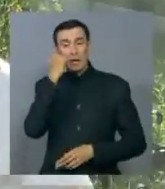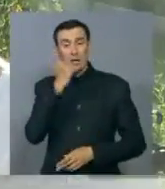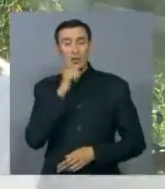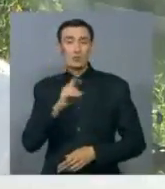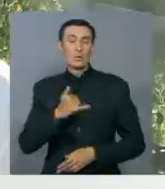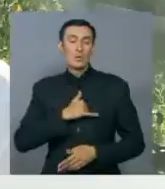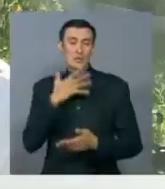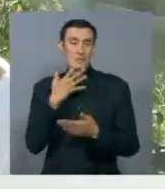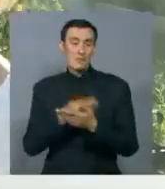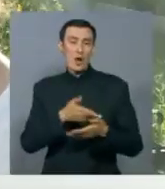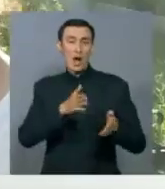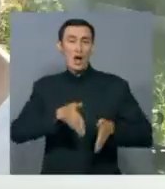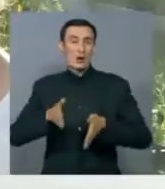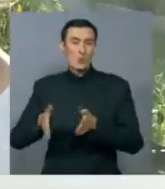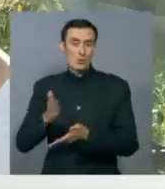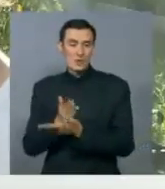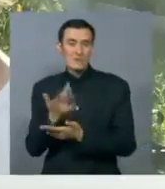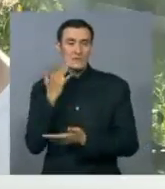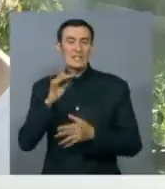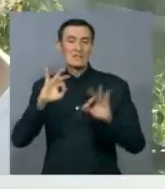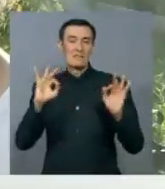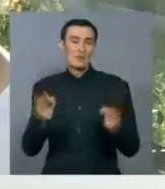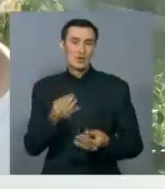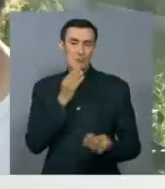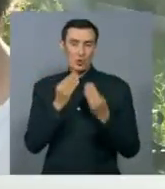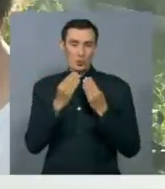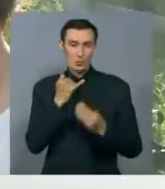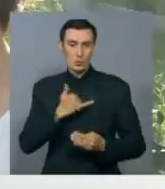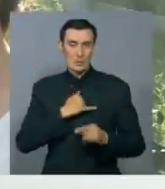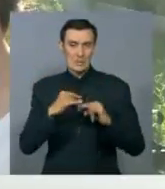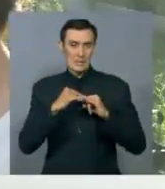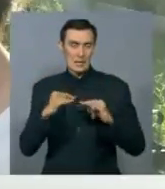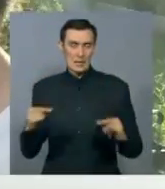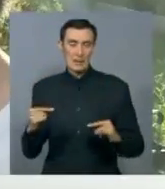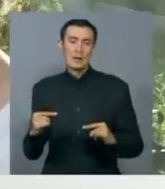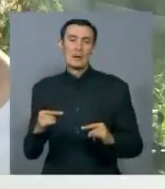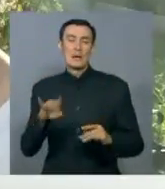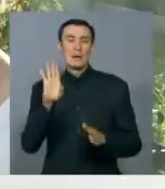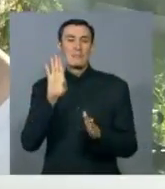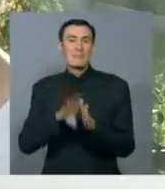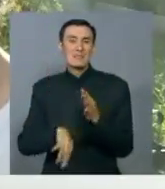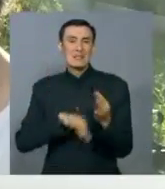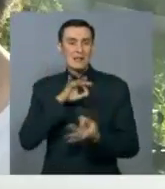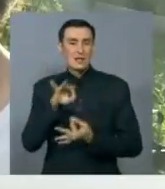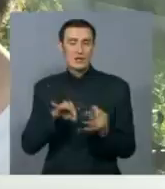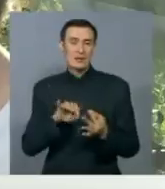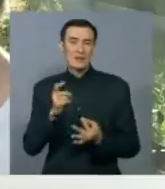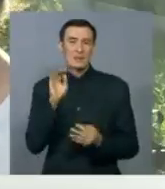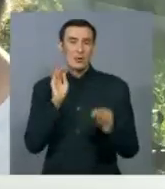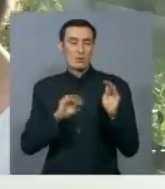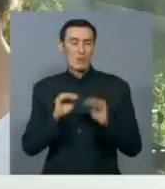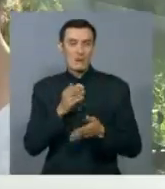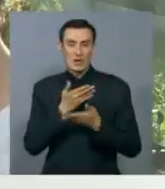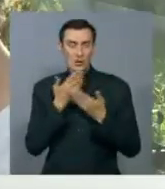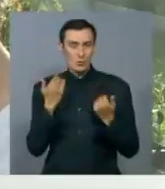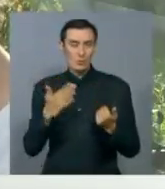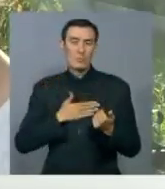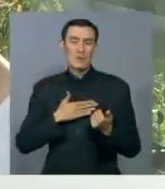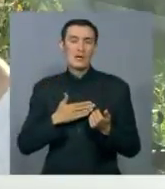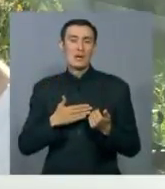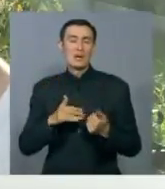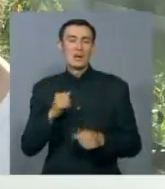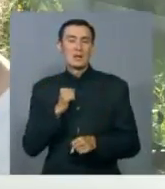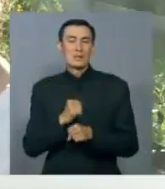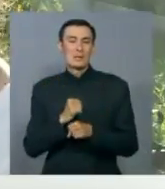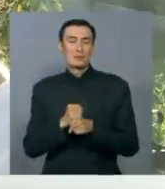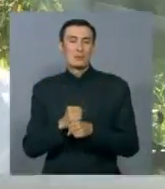есть свой огород, у нас всегда свежие продукты на столе. Без консервантов, без каких-то либо добавок. Мы готовим пюре детям